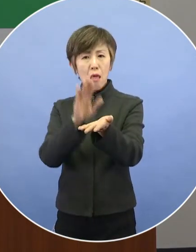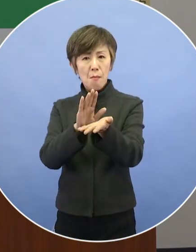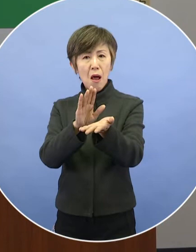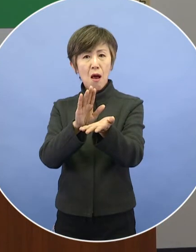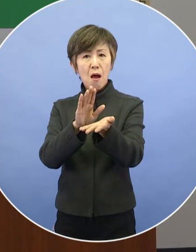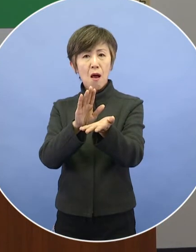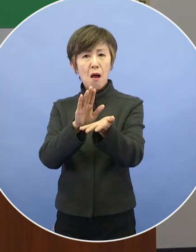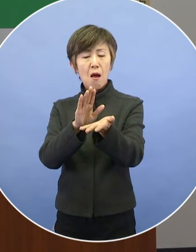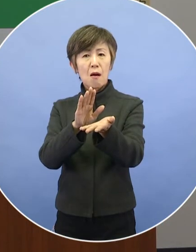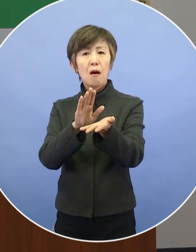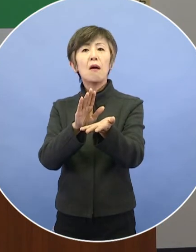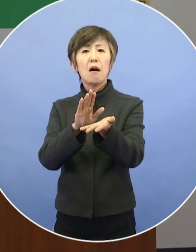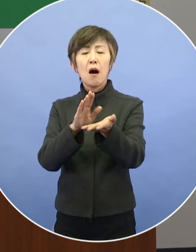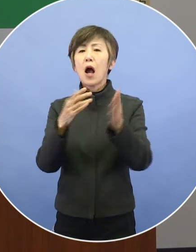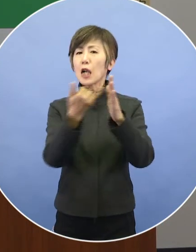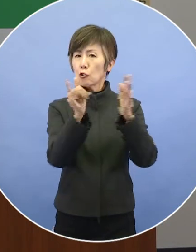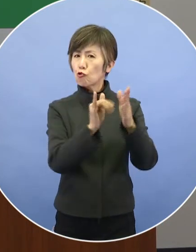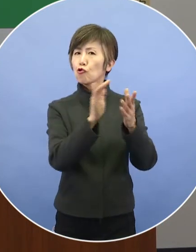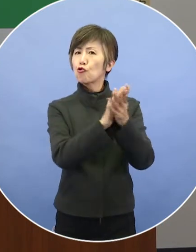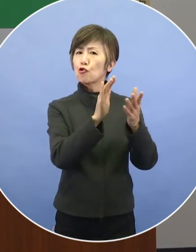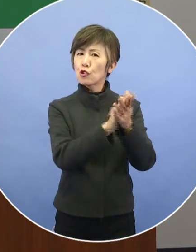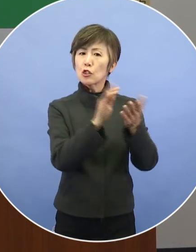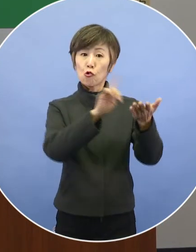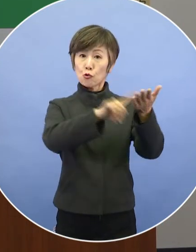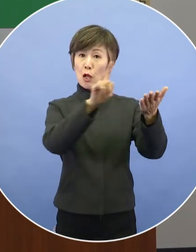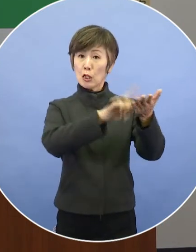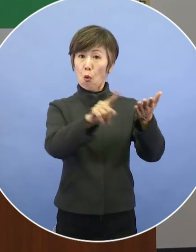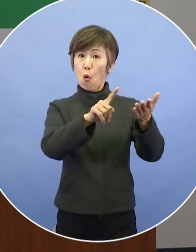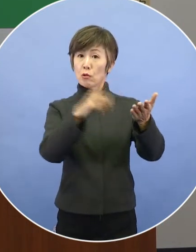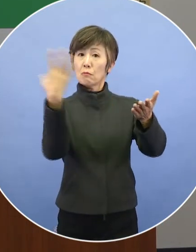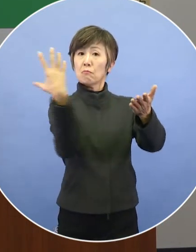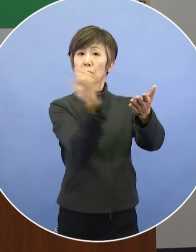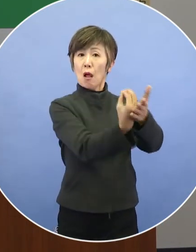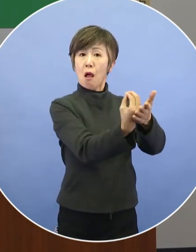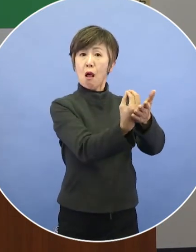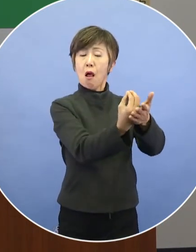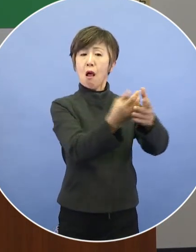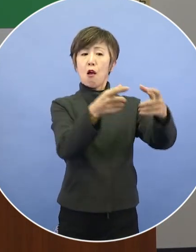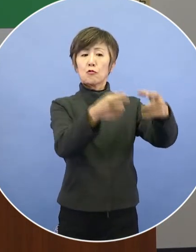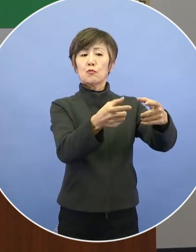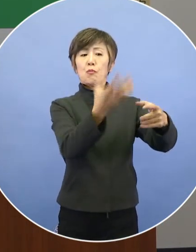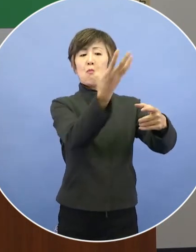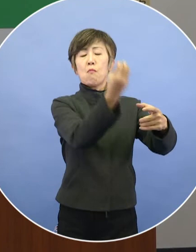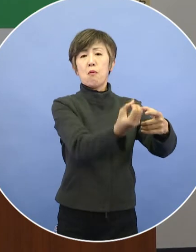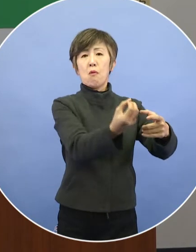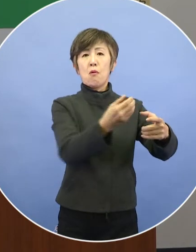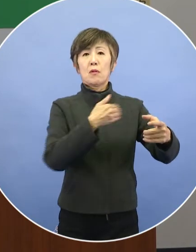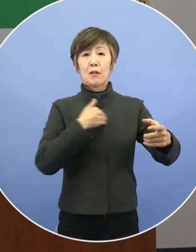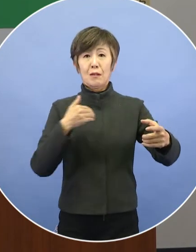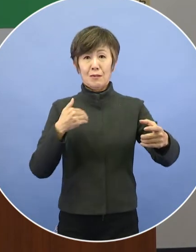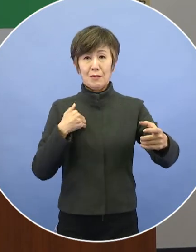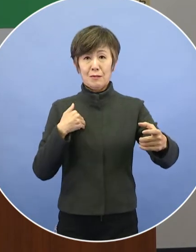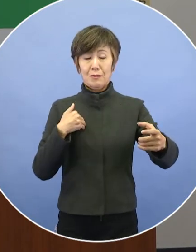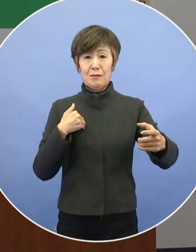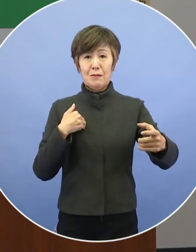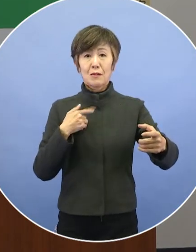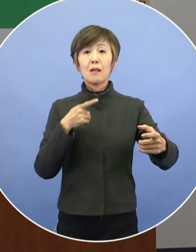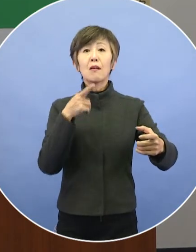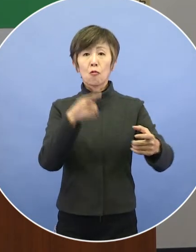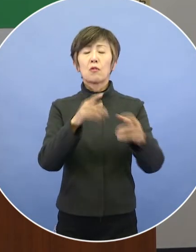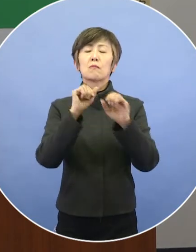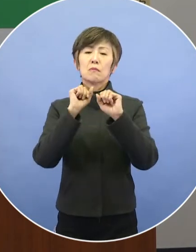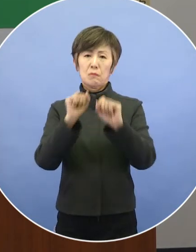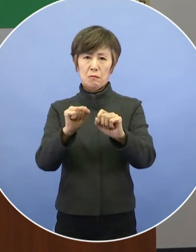ねそのご家族とか友人のスマートフォンにクーポンの取得が可能になる家族で含まれ